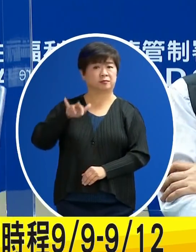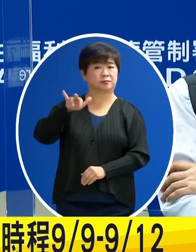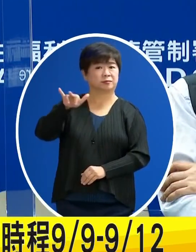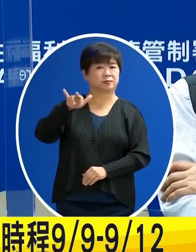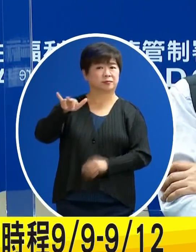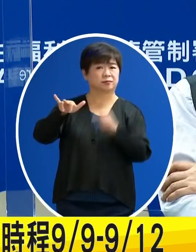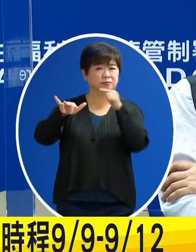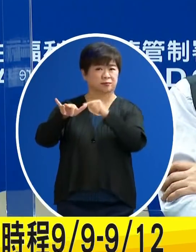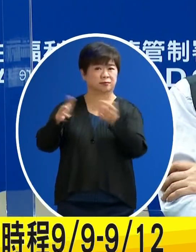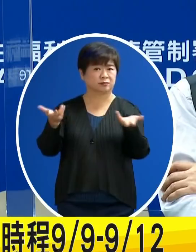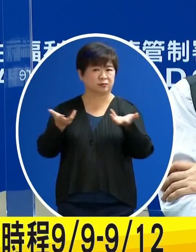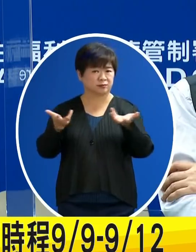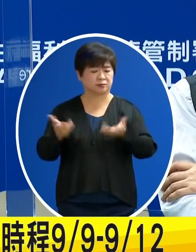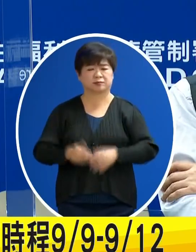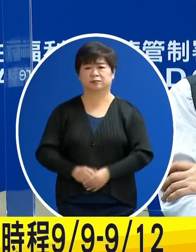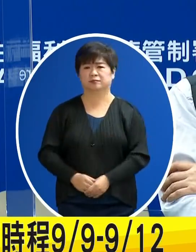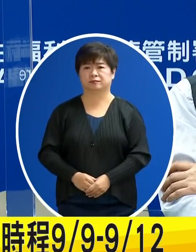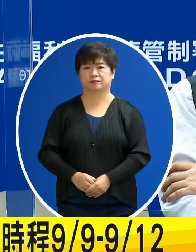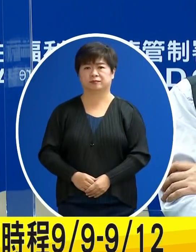把两个。